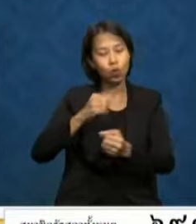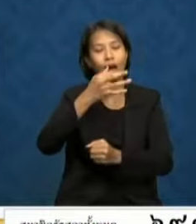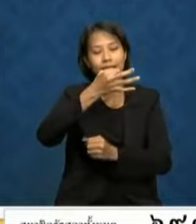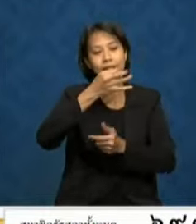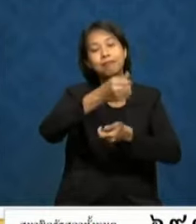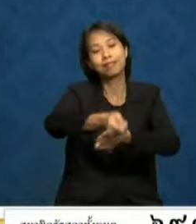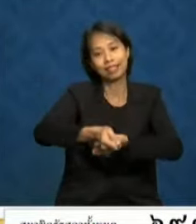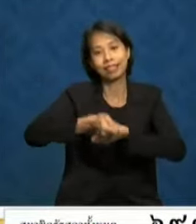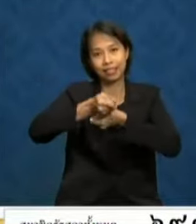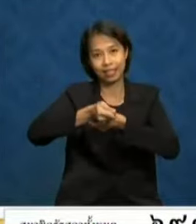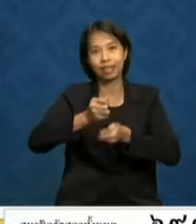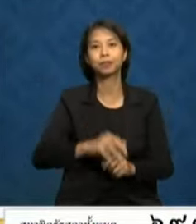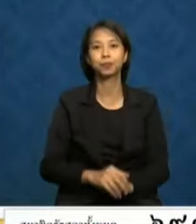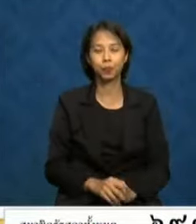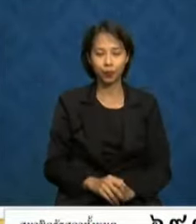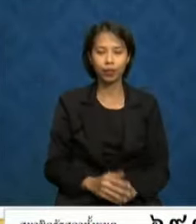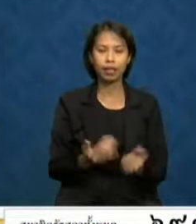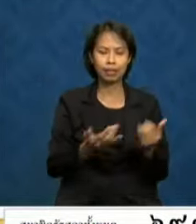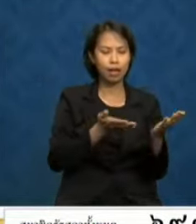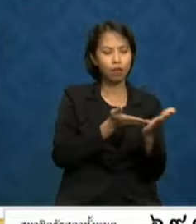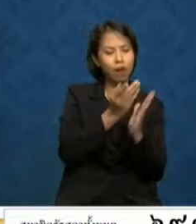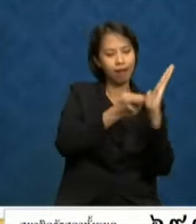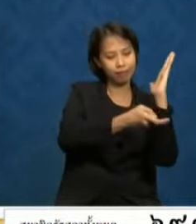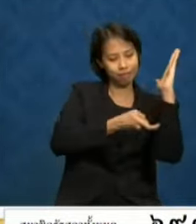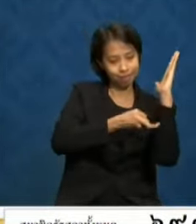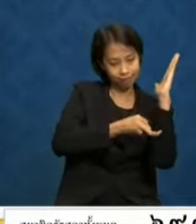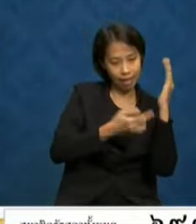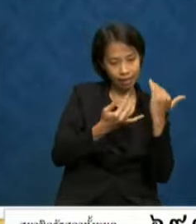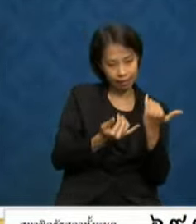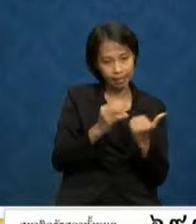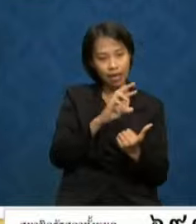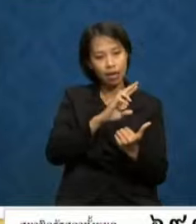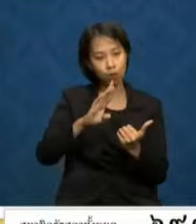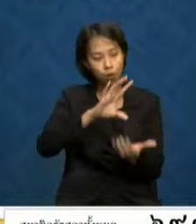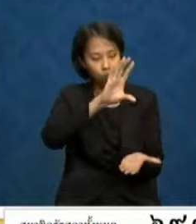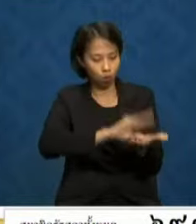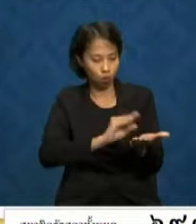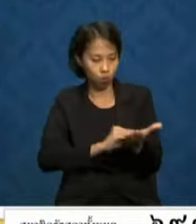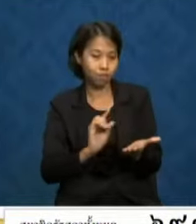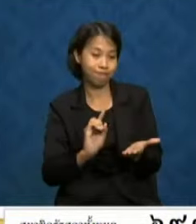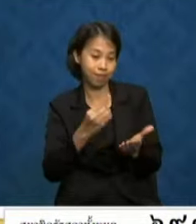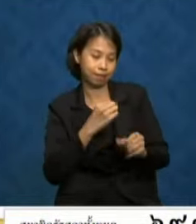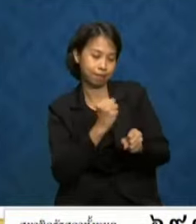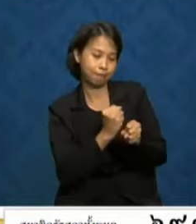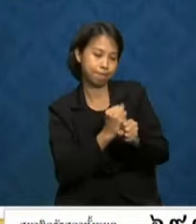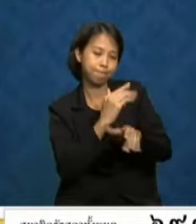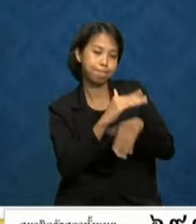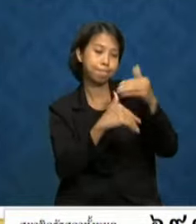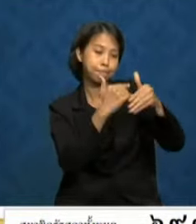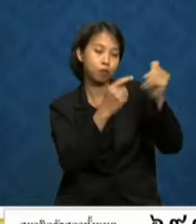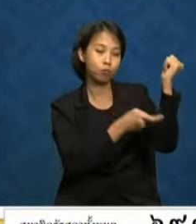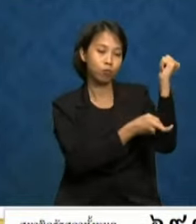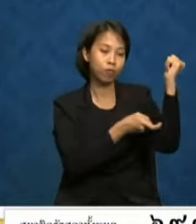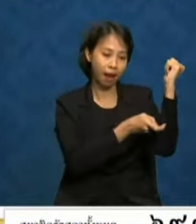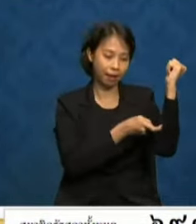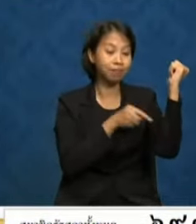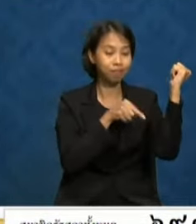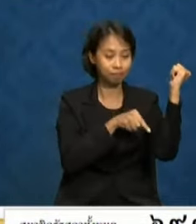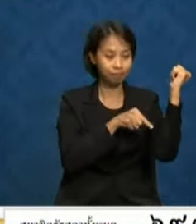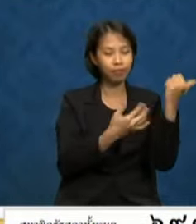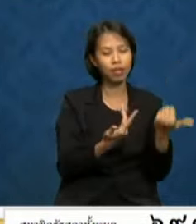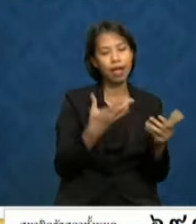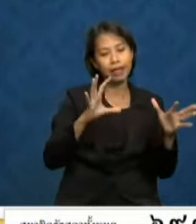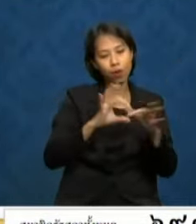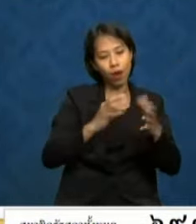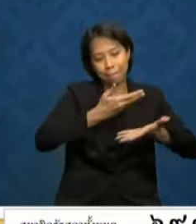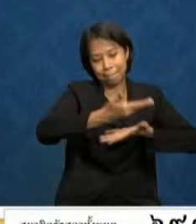ครับทางการยางแห่งประเทศไทยเนี่ยก็ได้พัฒนาระบบฐานข้อมูลไทยรับเบอร์ไทยนะครับเป็นฐานข้อมูลเกี่ยวกับ